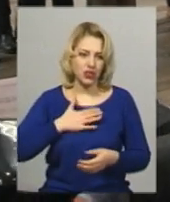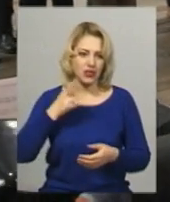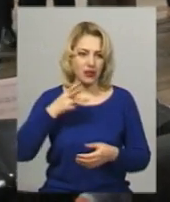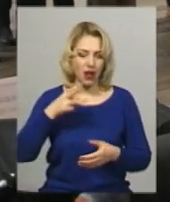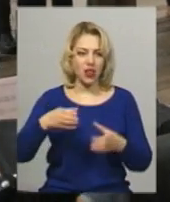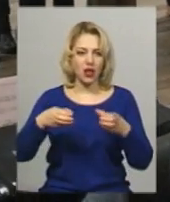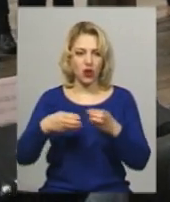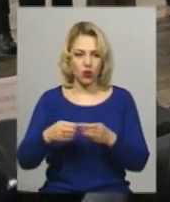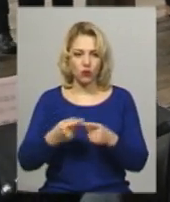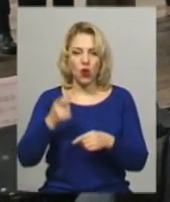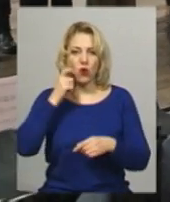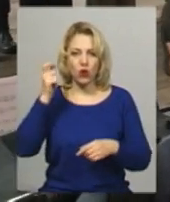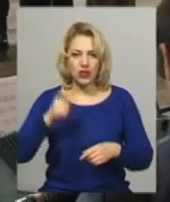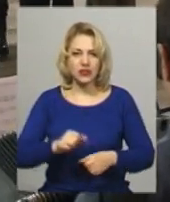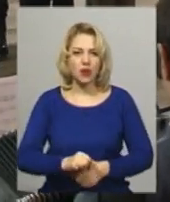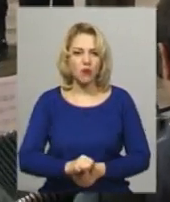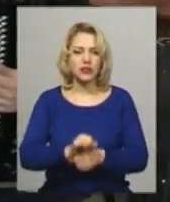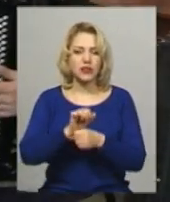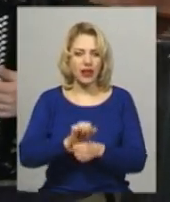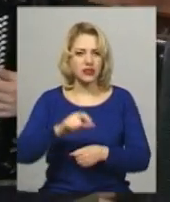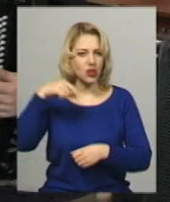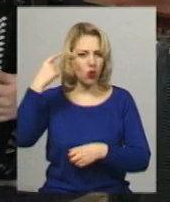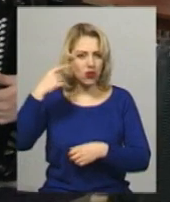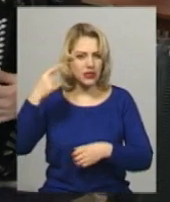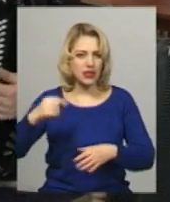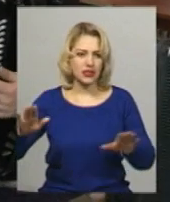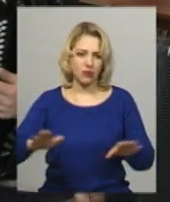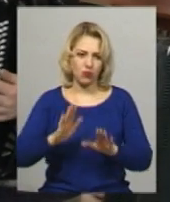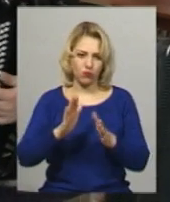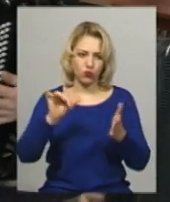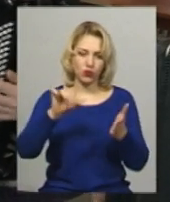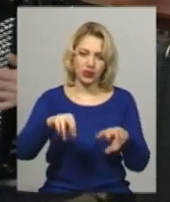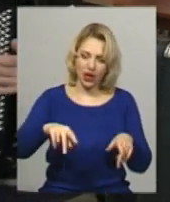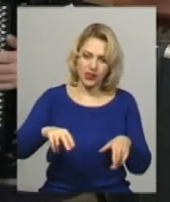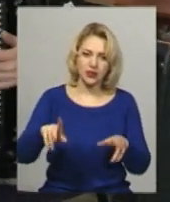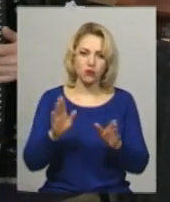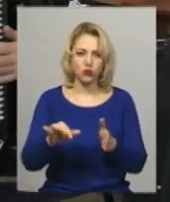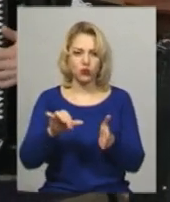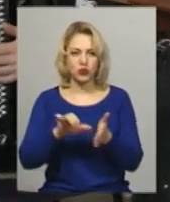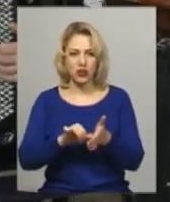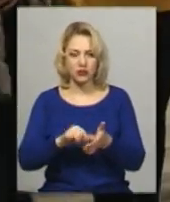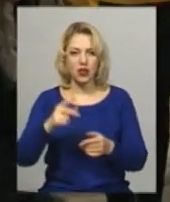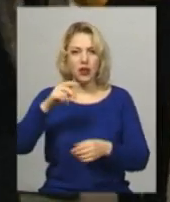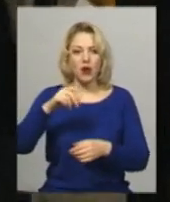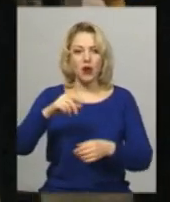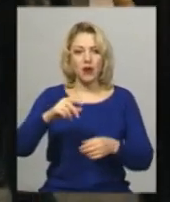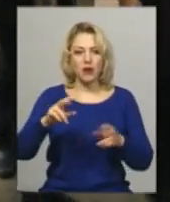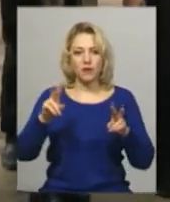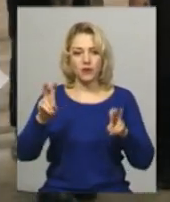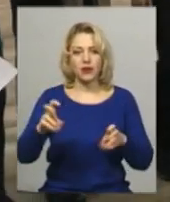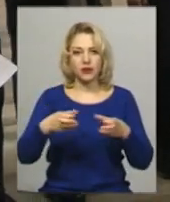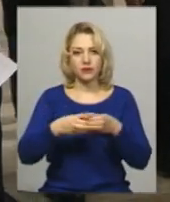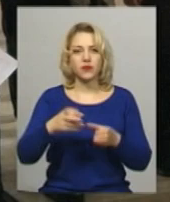Українські, козацькі, повстанські, стрілецькі пісні, а також танці демонструватимуть учасники академічного ансамблю пісні і танцю «Козаки Поділля» завтра в